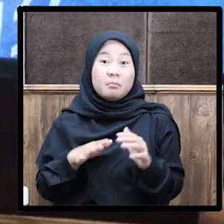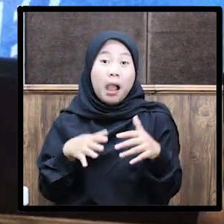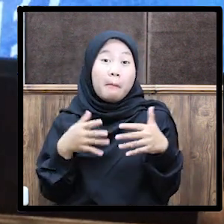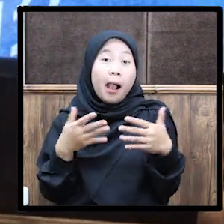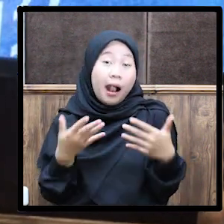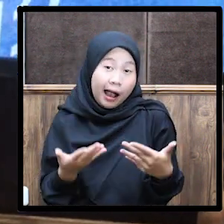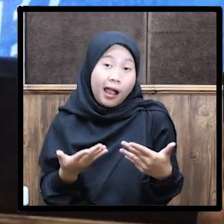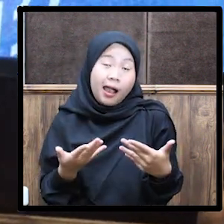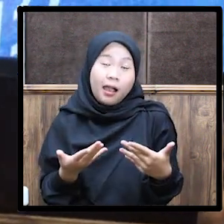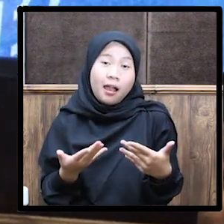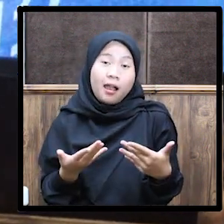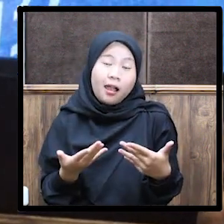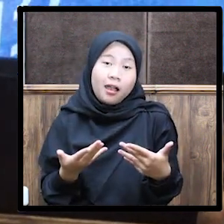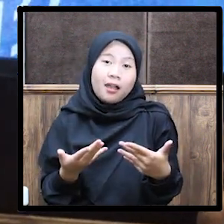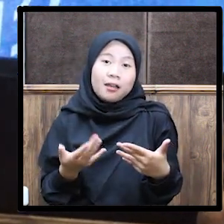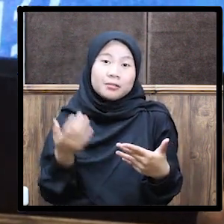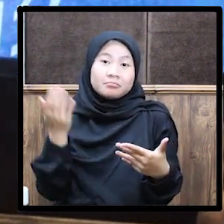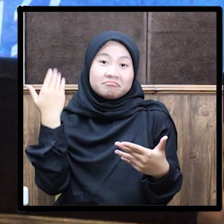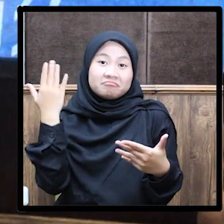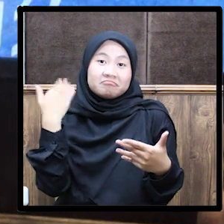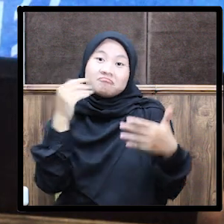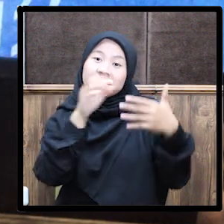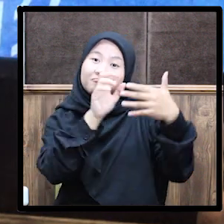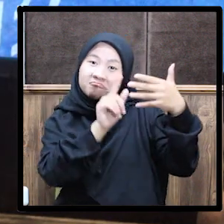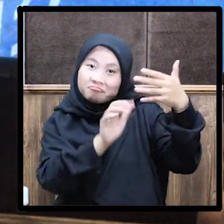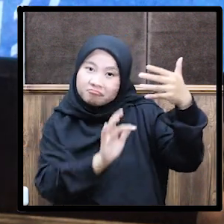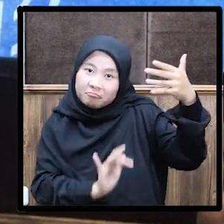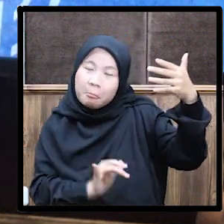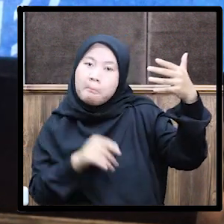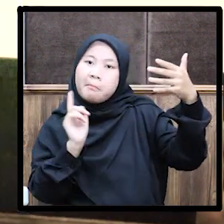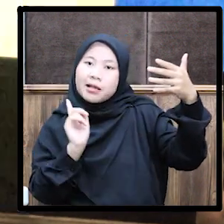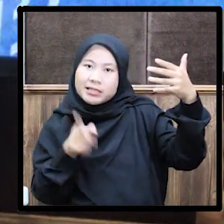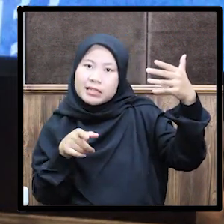Apakah kemudian itu masih banyak masyarakat